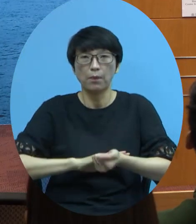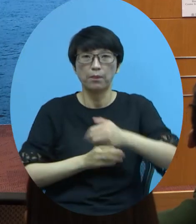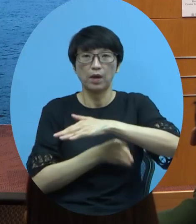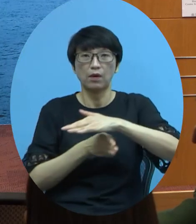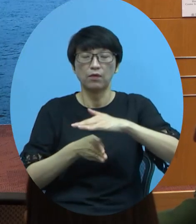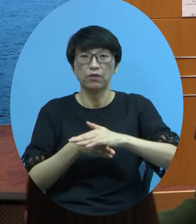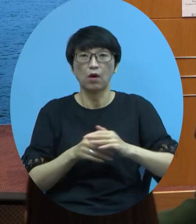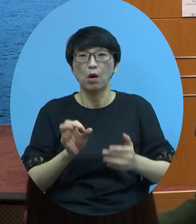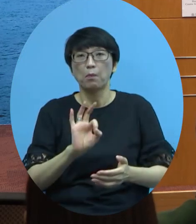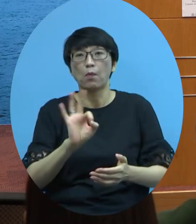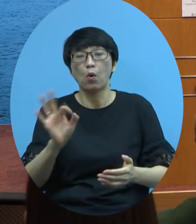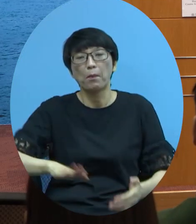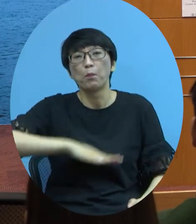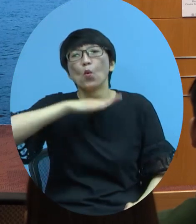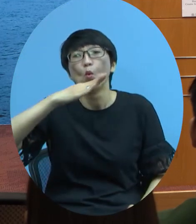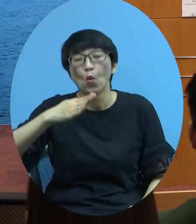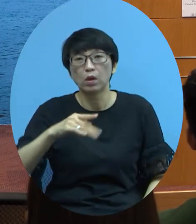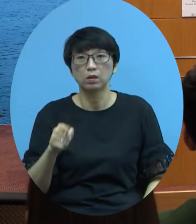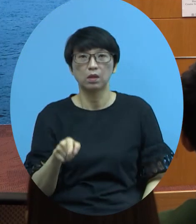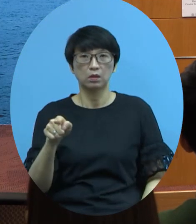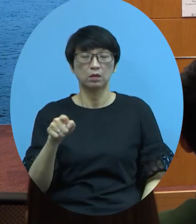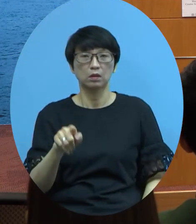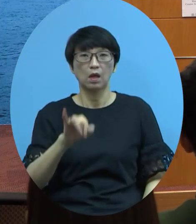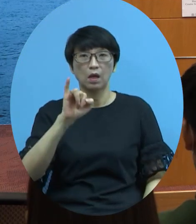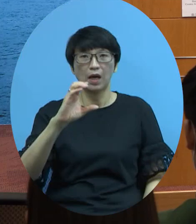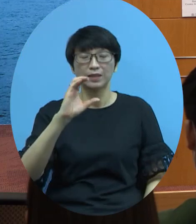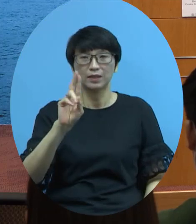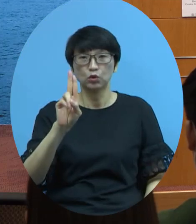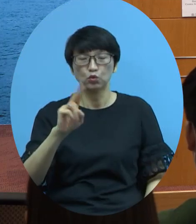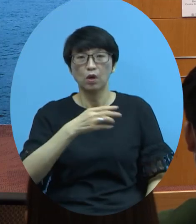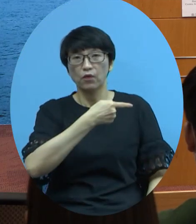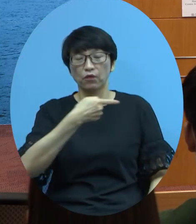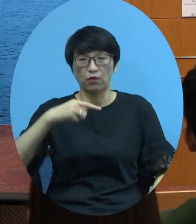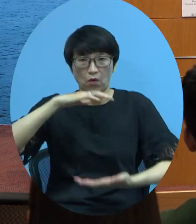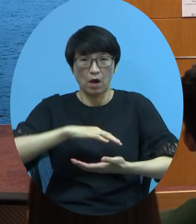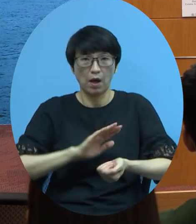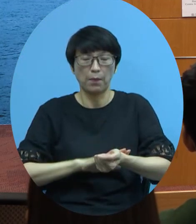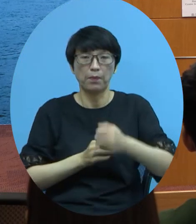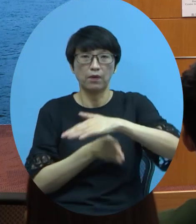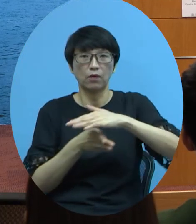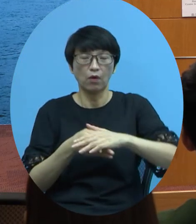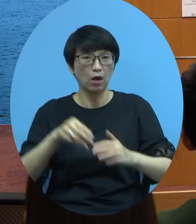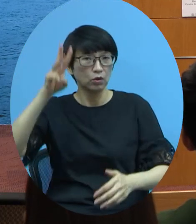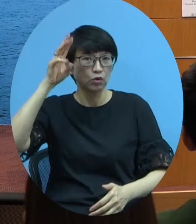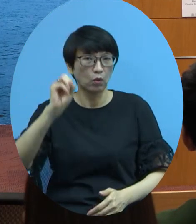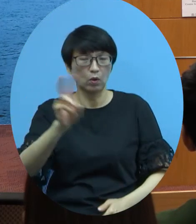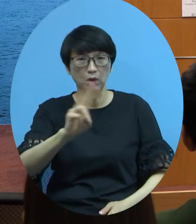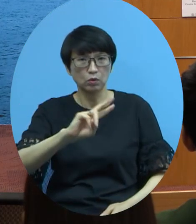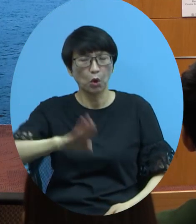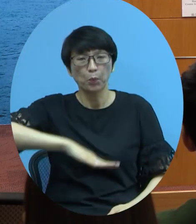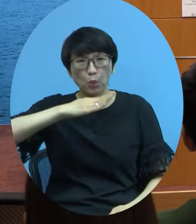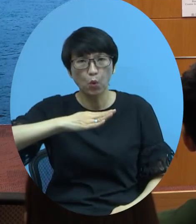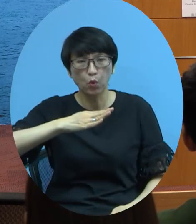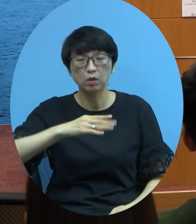肯收一啲病人啦。其實 ICU 負壓病房嗰個使用率係點咧？係咪將軍澳嗰邊都已經滿咗？然之後